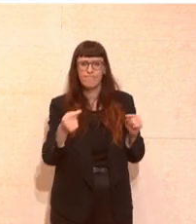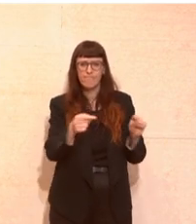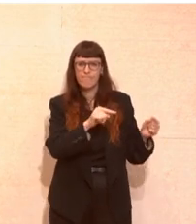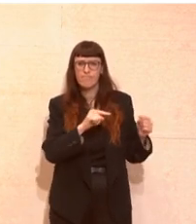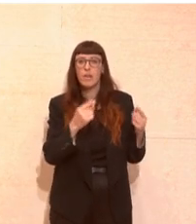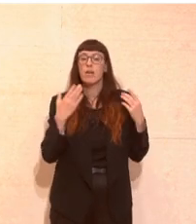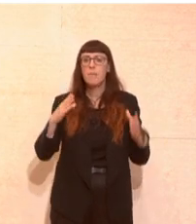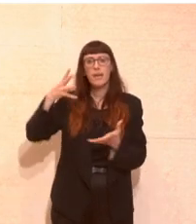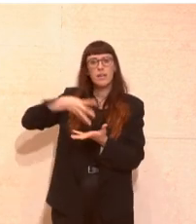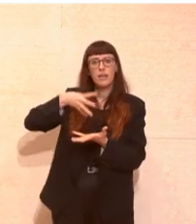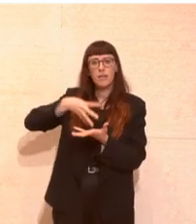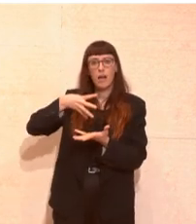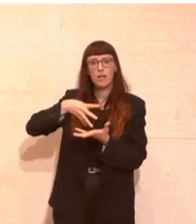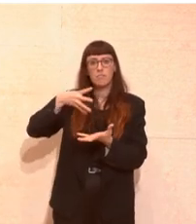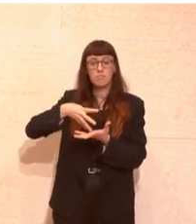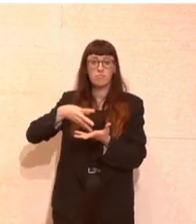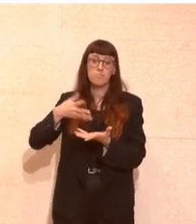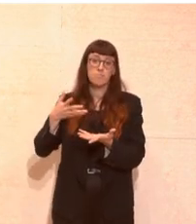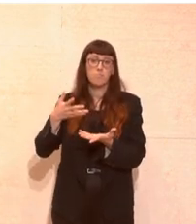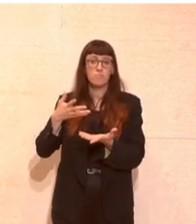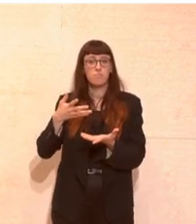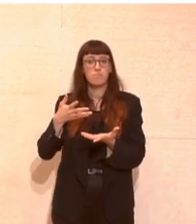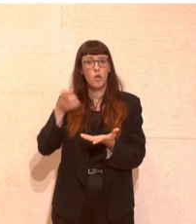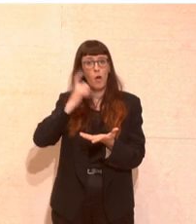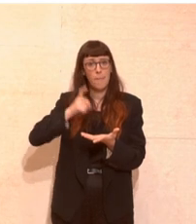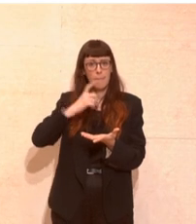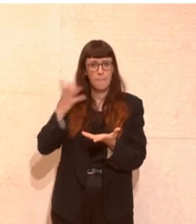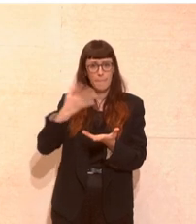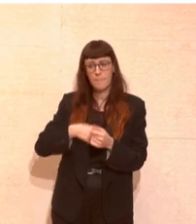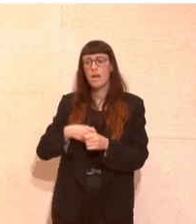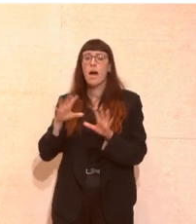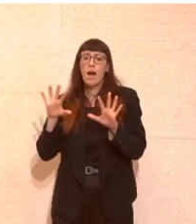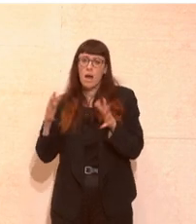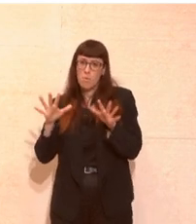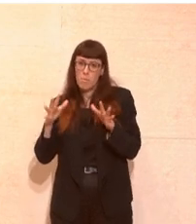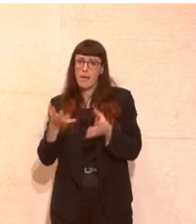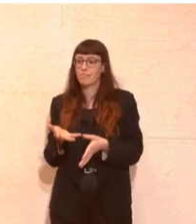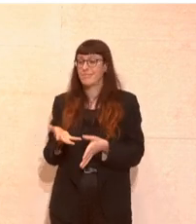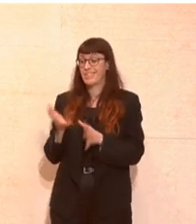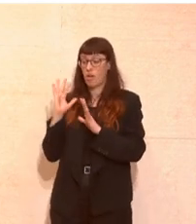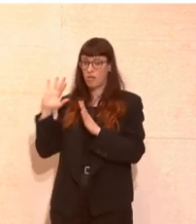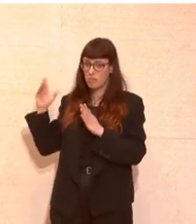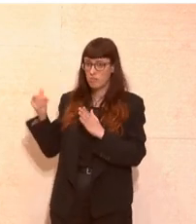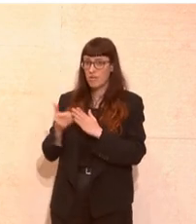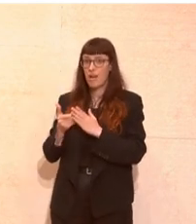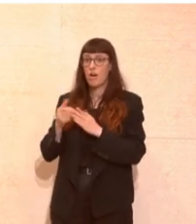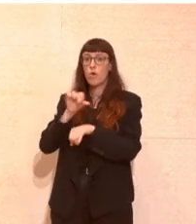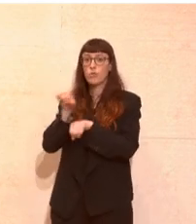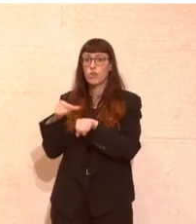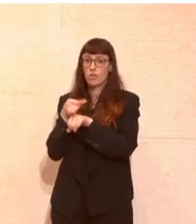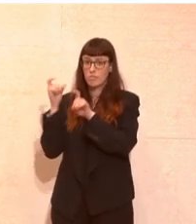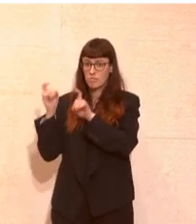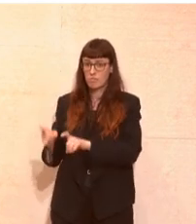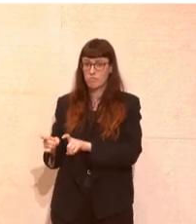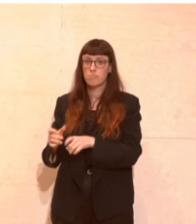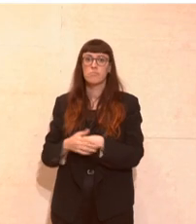existantes montrent que oui, on pense qu'il y a aussi à peu près une heure de perte de sommeil à travers les dernières décennies, comme le montre cette cohorte suisse.